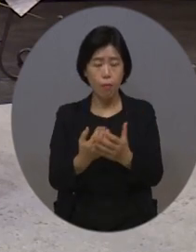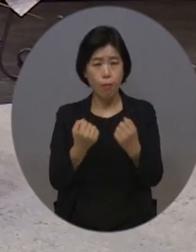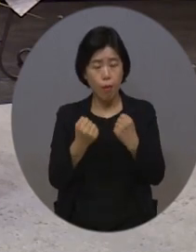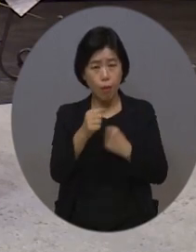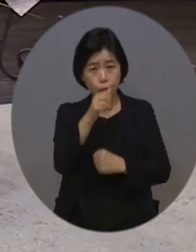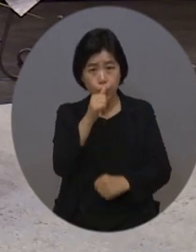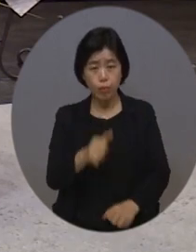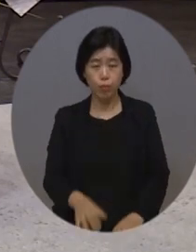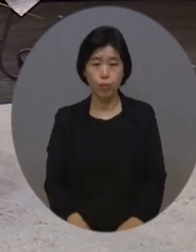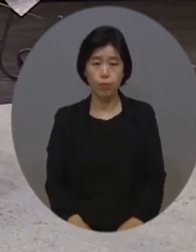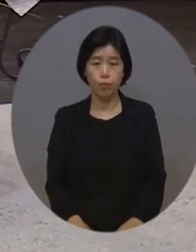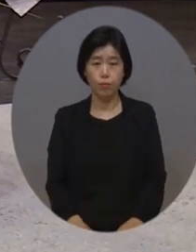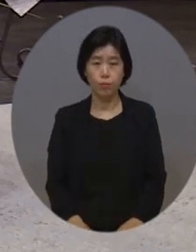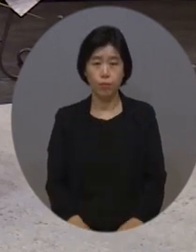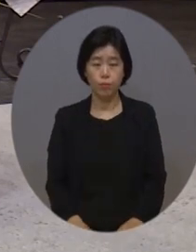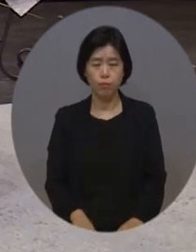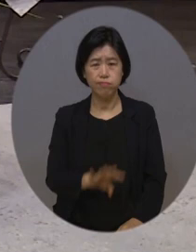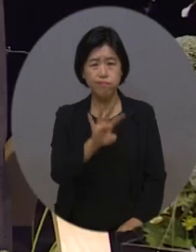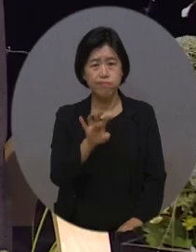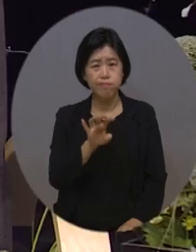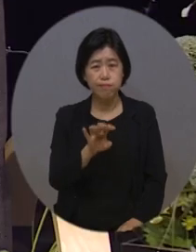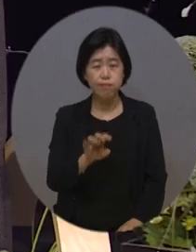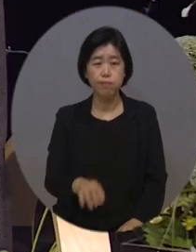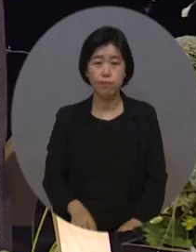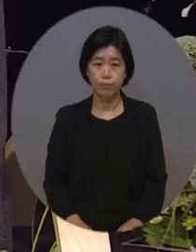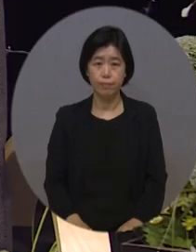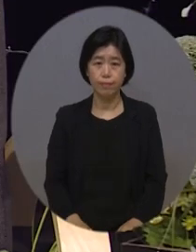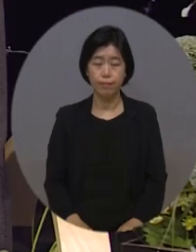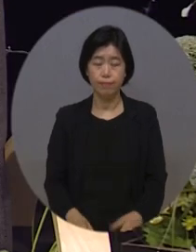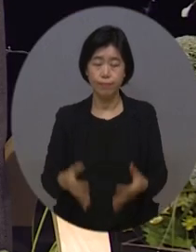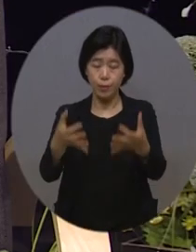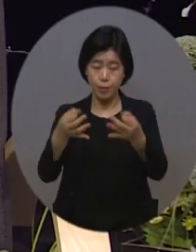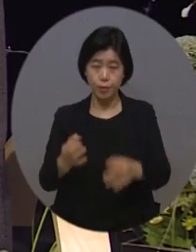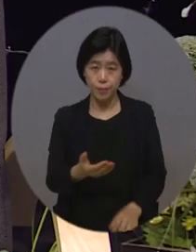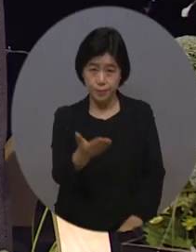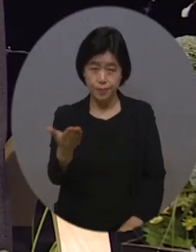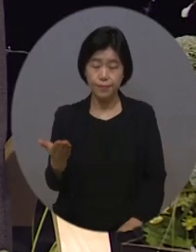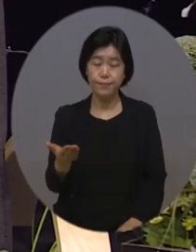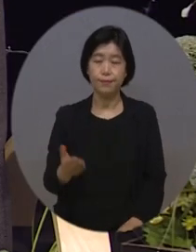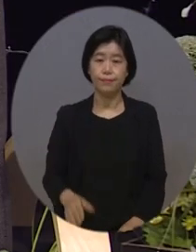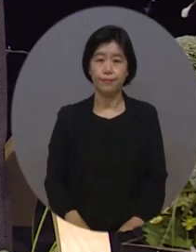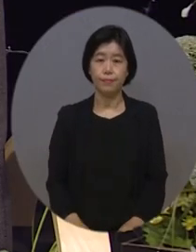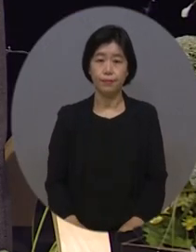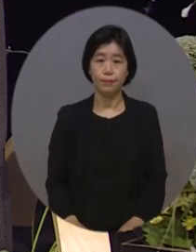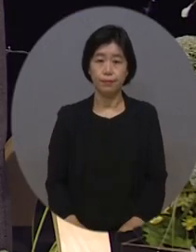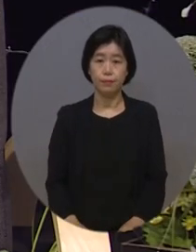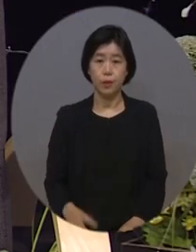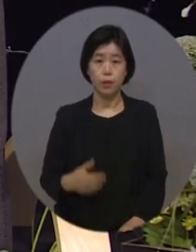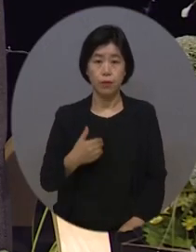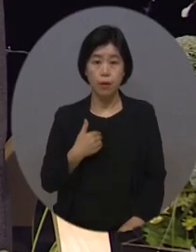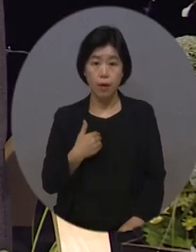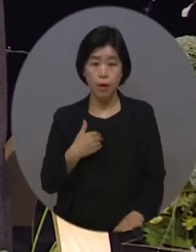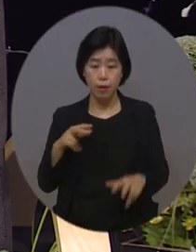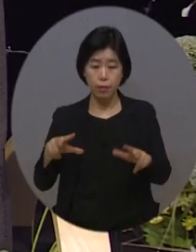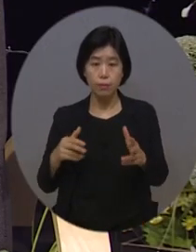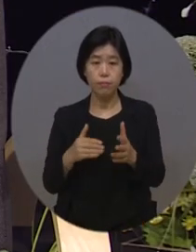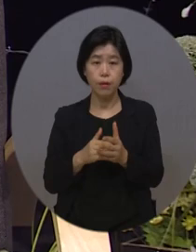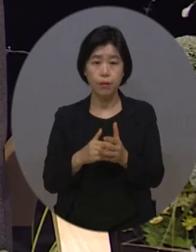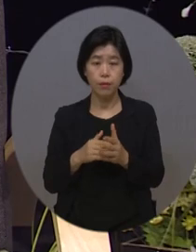것인가 묻습니다. 시청자 여러분, 나는 왜 정상적인 몸을 갖고